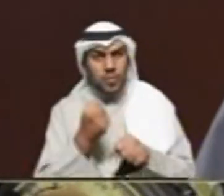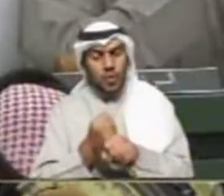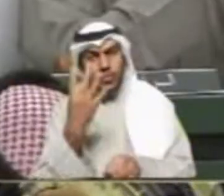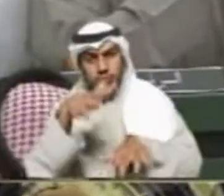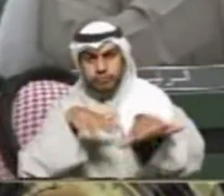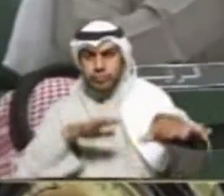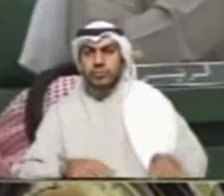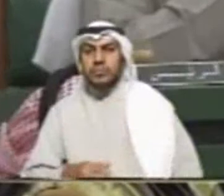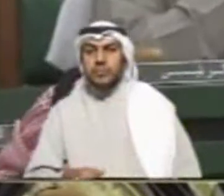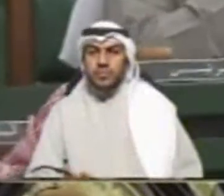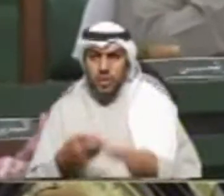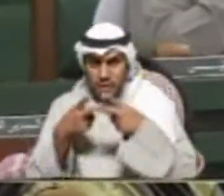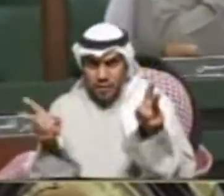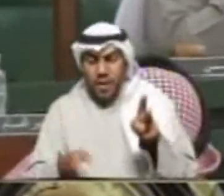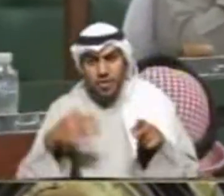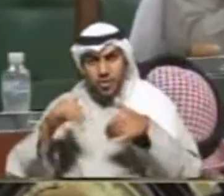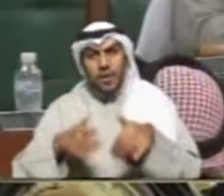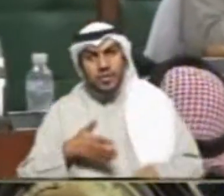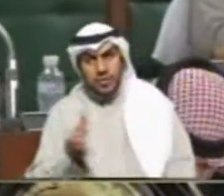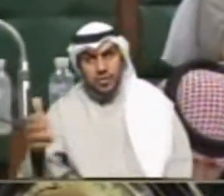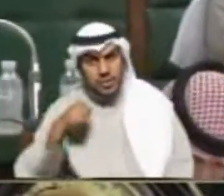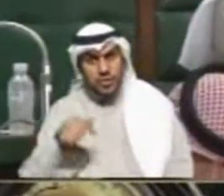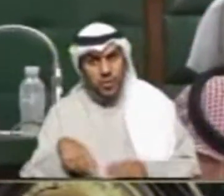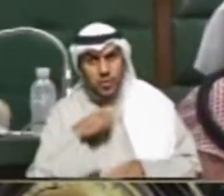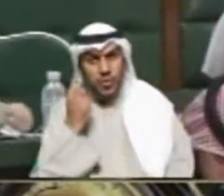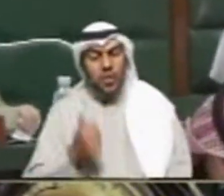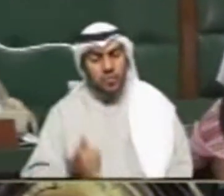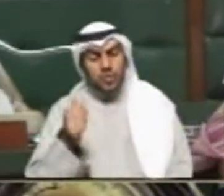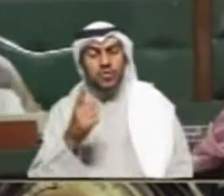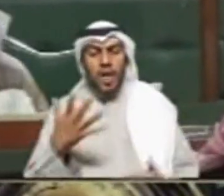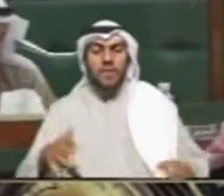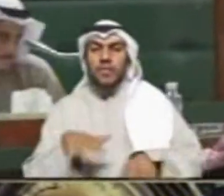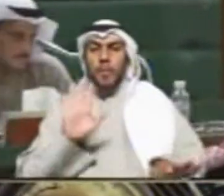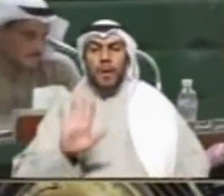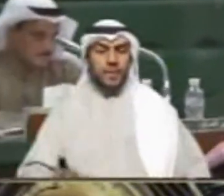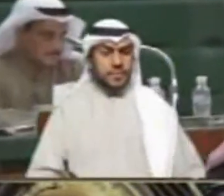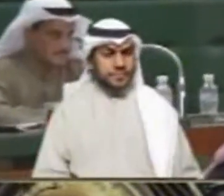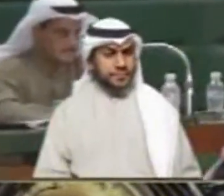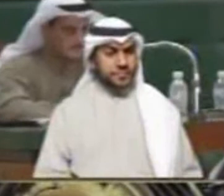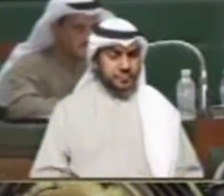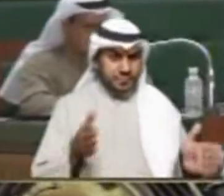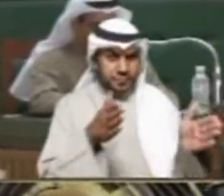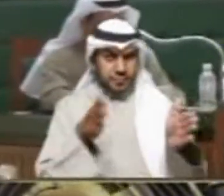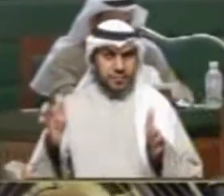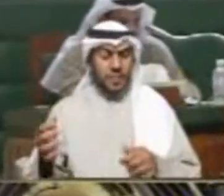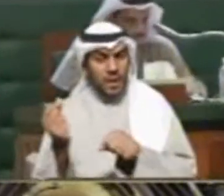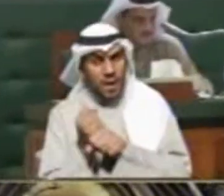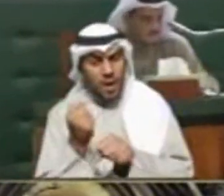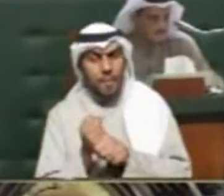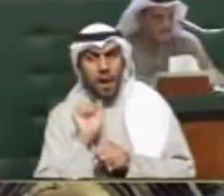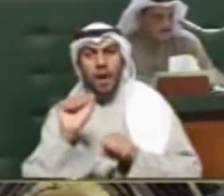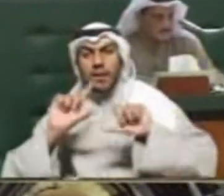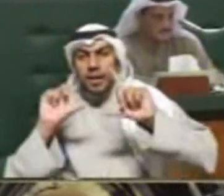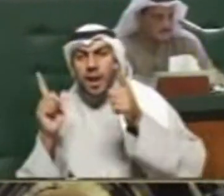الصباح. يبقى دور المجلس البلدي إيجابيا في طريقة تعامله مع المواضيع وتفاعل لجانه